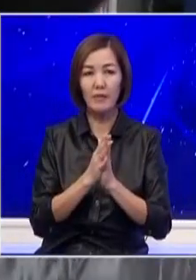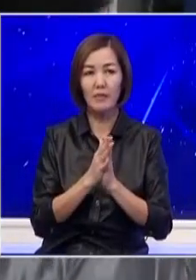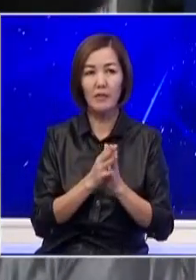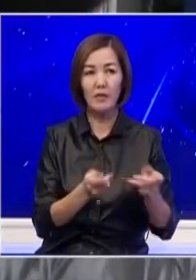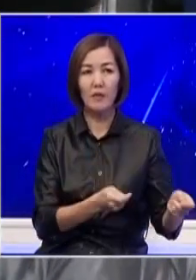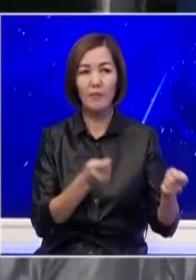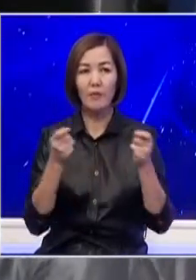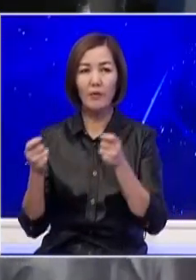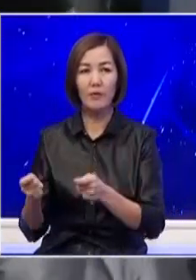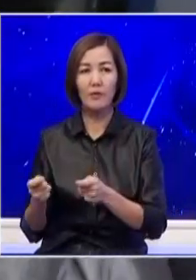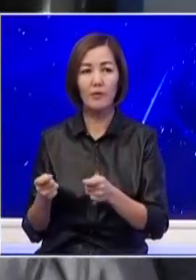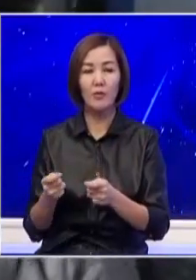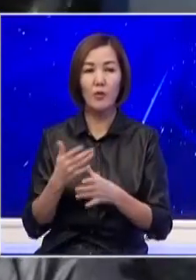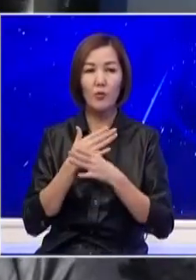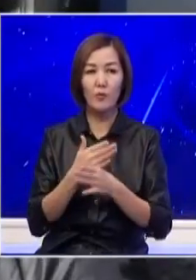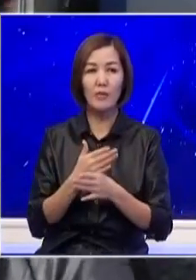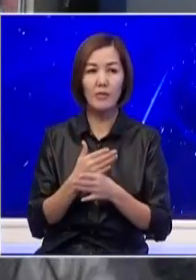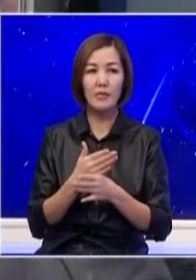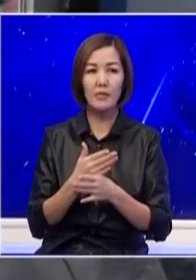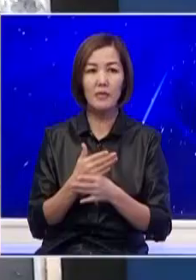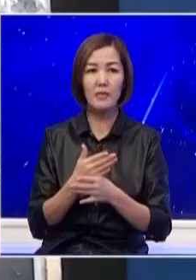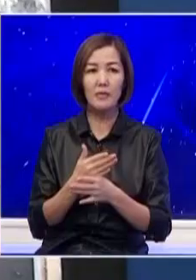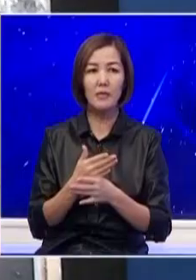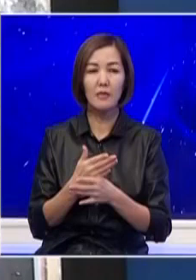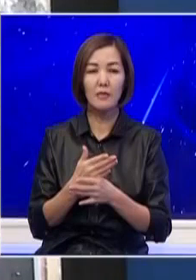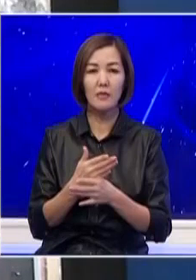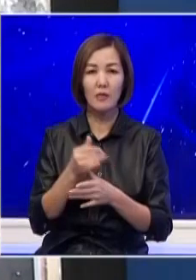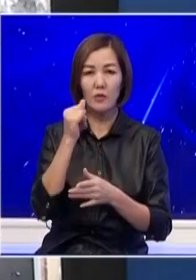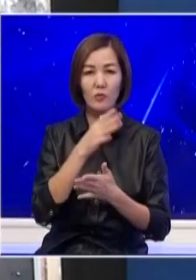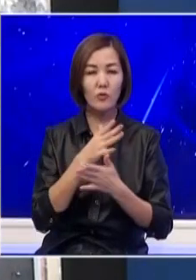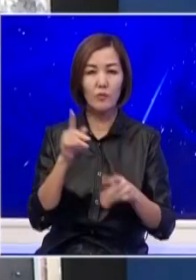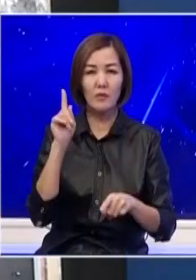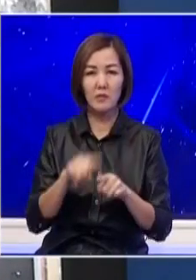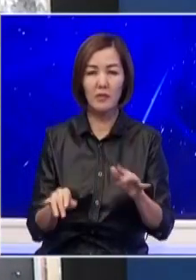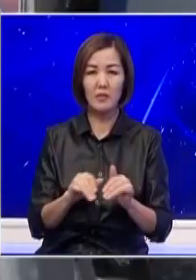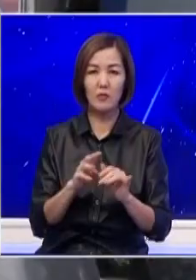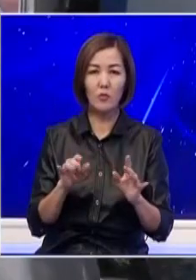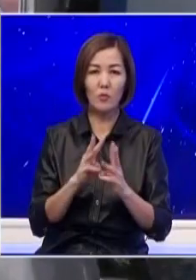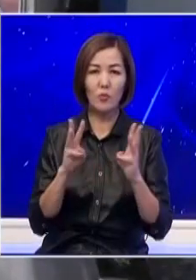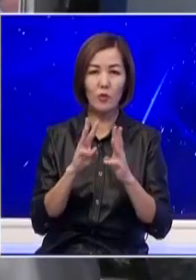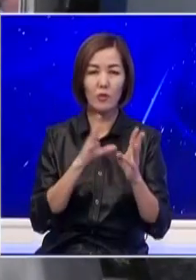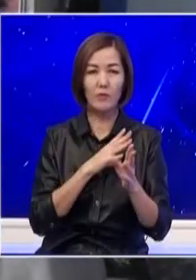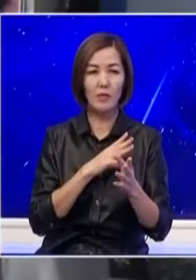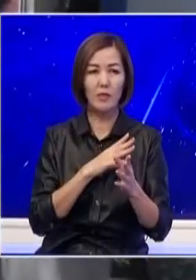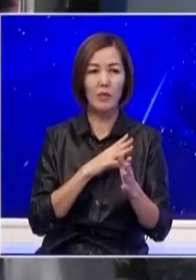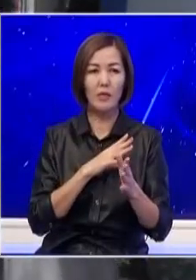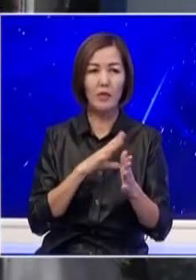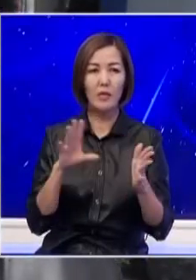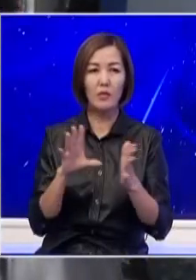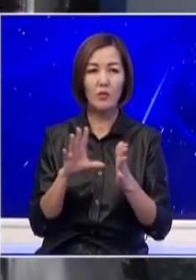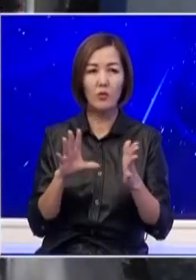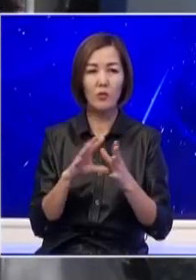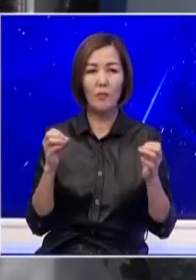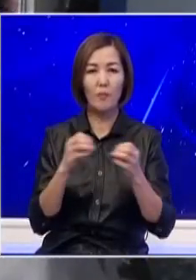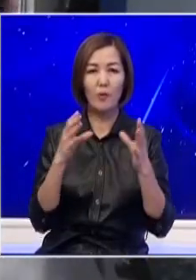болып жатыр деп едім, бәрі жүгіріп келді, содан кейін мен енді ештеңке басқа айта алмаймын. Скорее всего, проводкадан